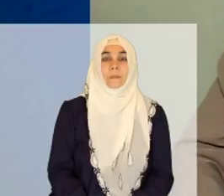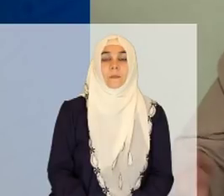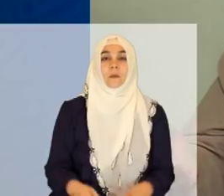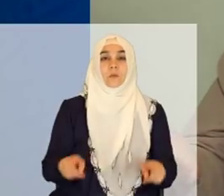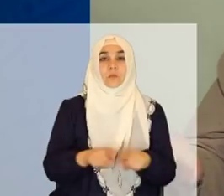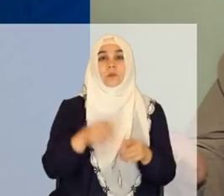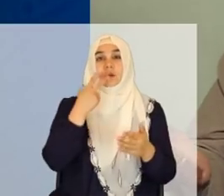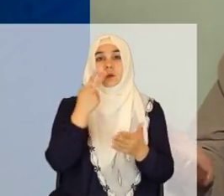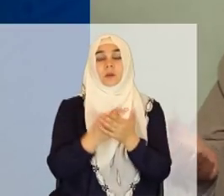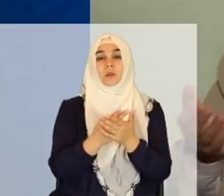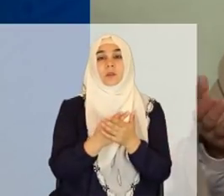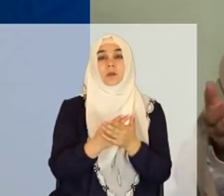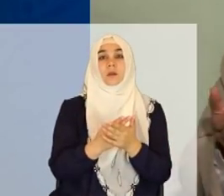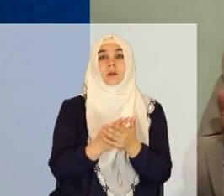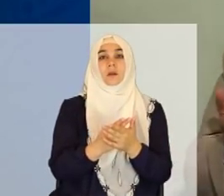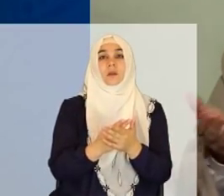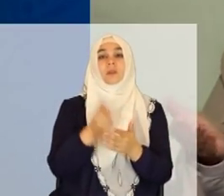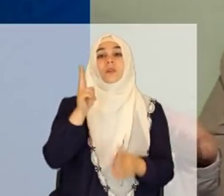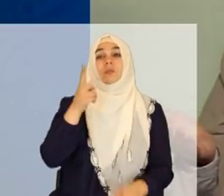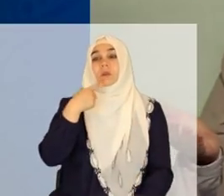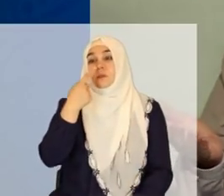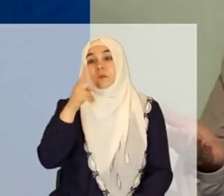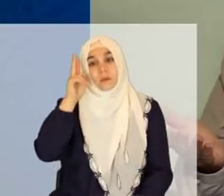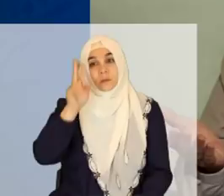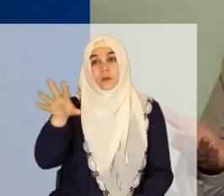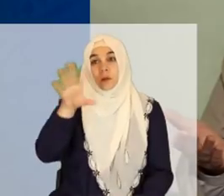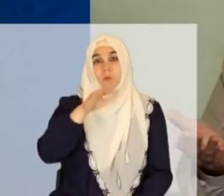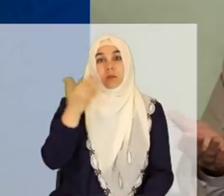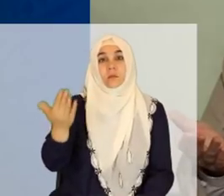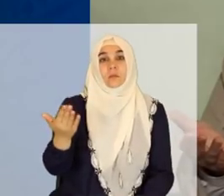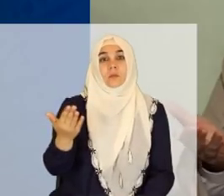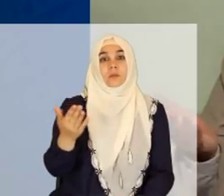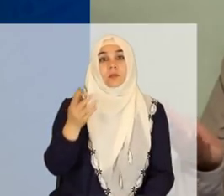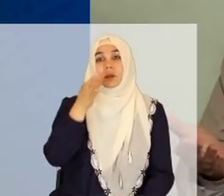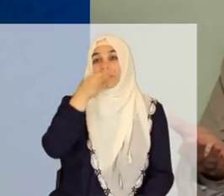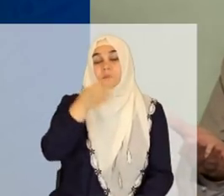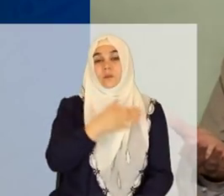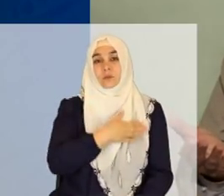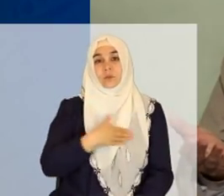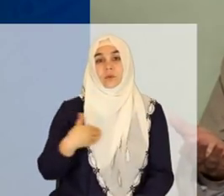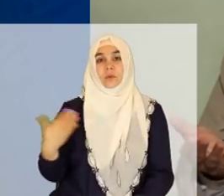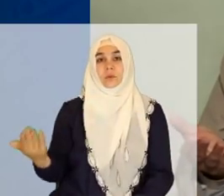Buni qarang endi. Endi ming afsuski, o'sha odamning kimligini biroq bilmaydi. Yoki aytishmaydi.